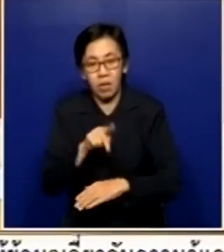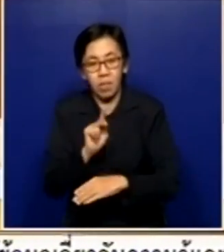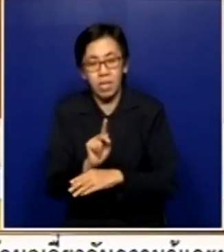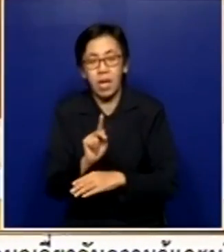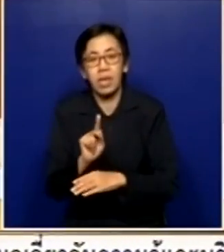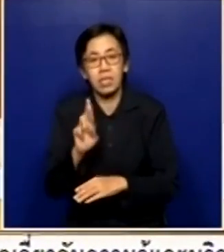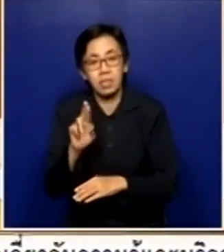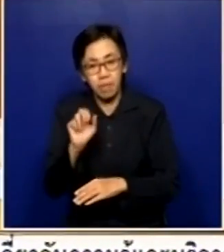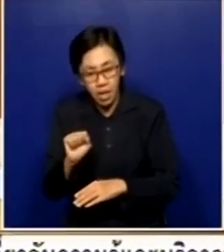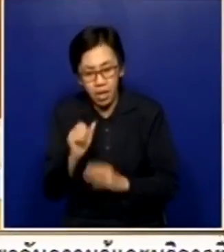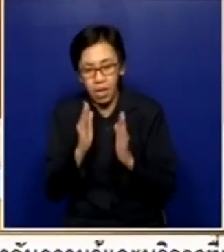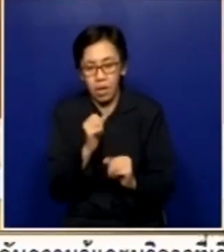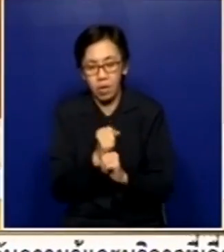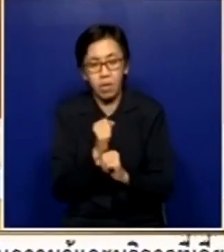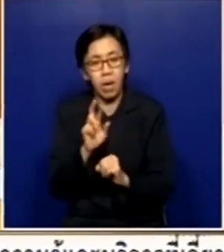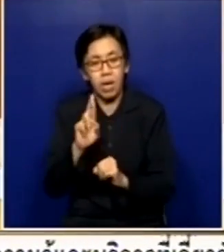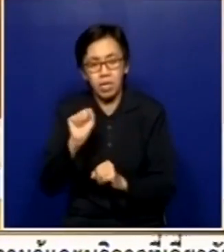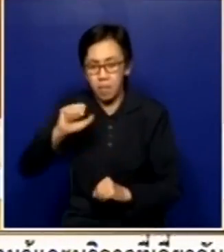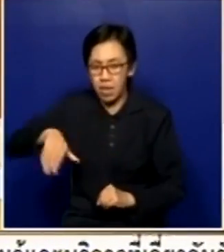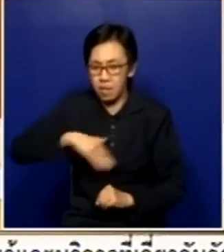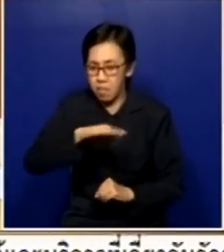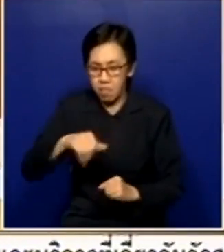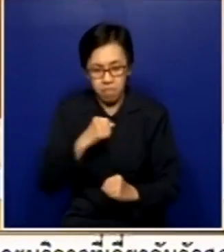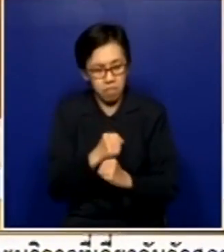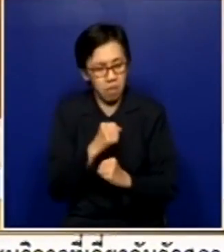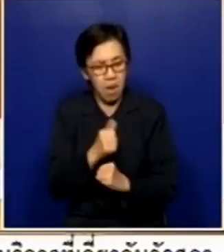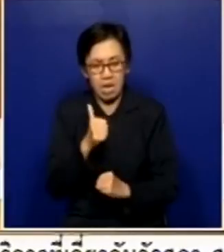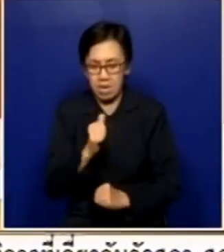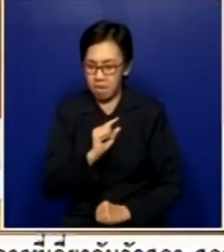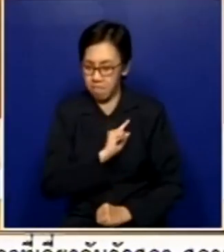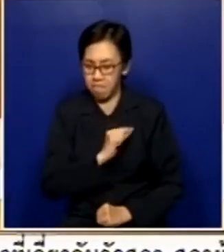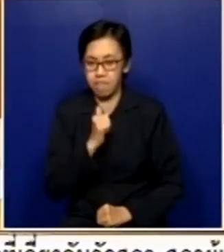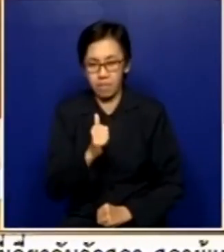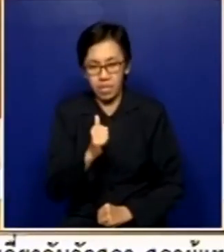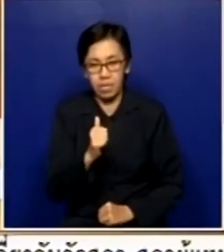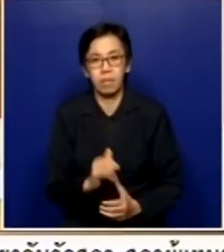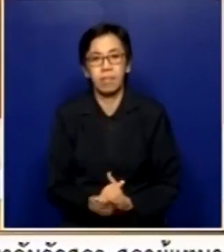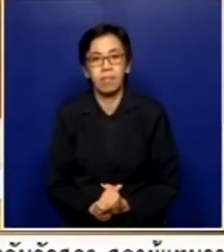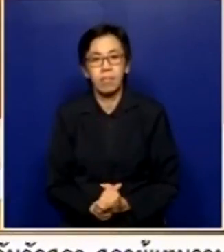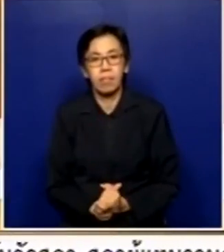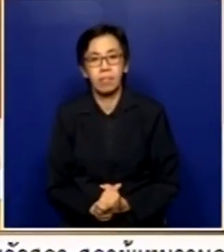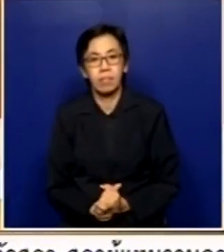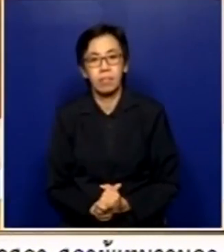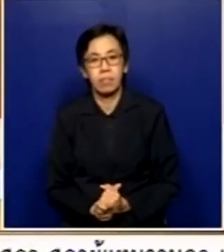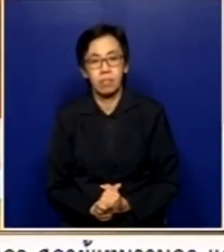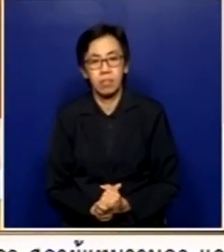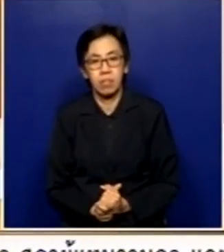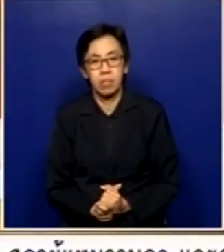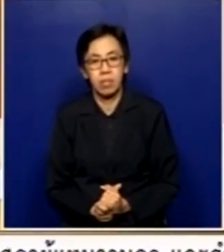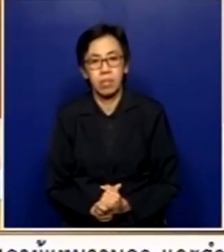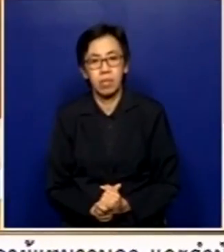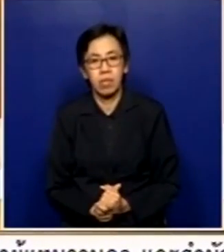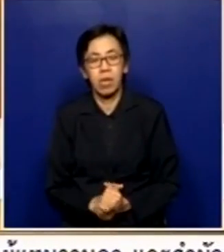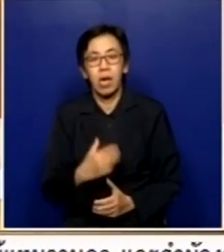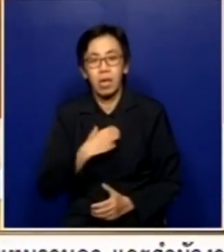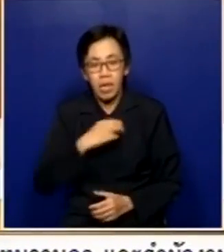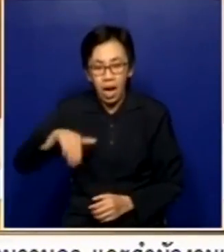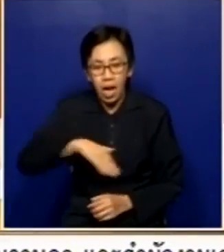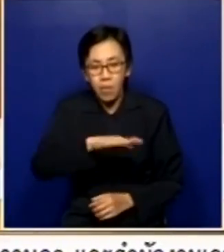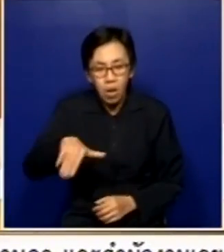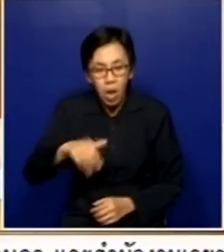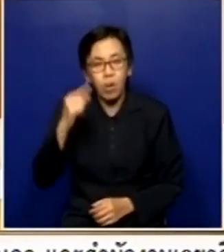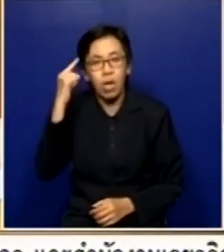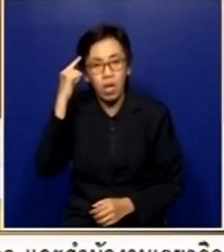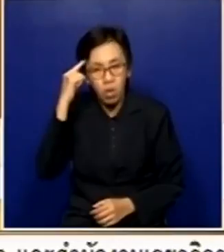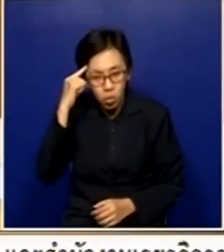และเจ้าหน้าที่รัฐสภาทุกท่านขอให้จะได้รับการรับรู้และได้รับ